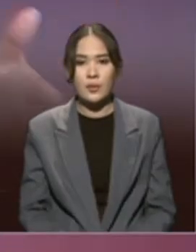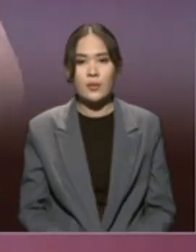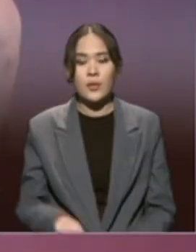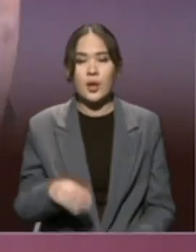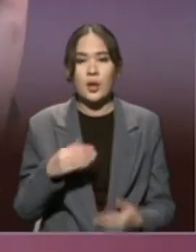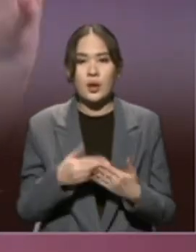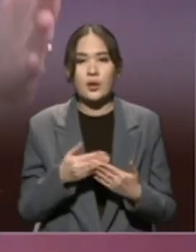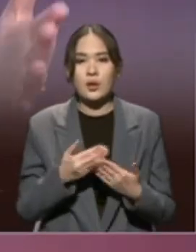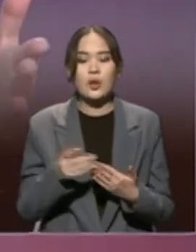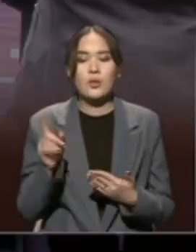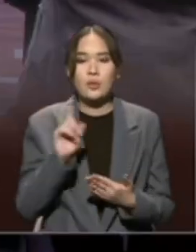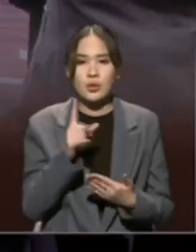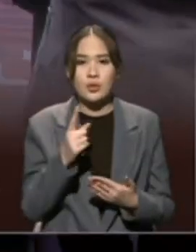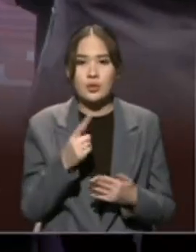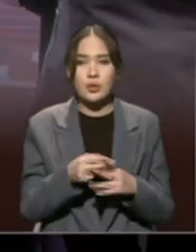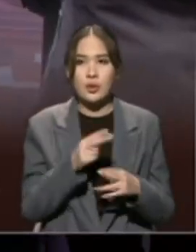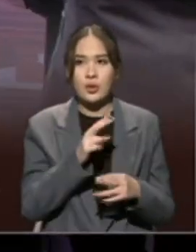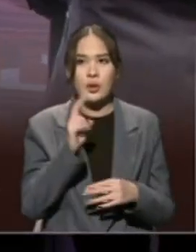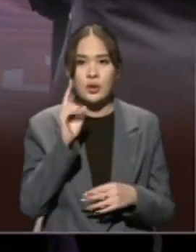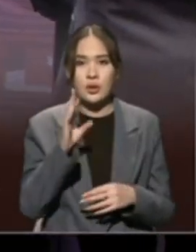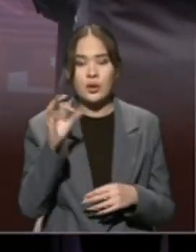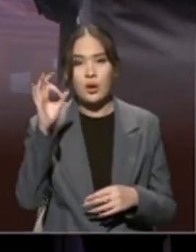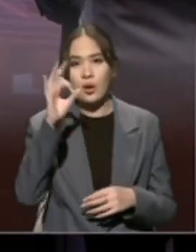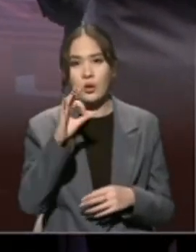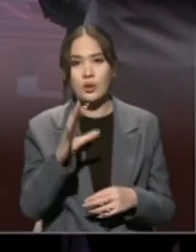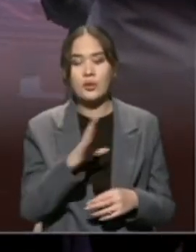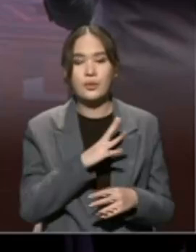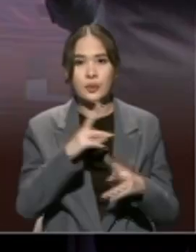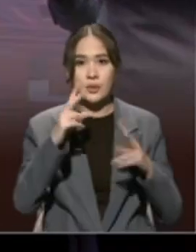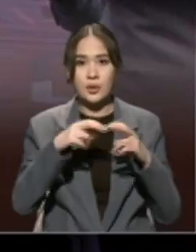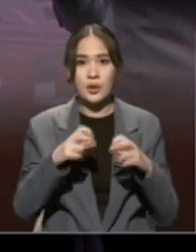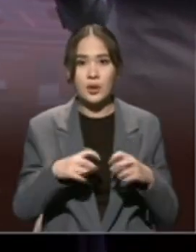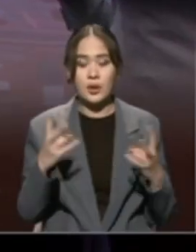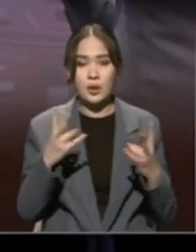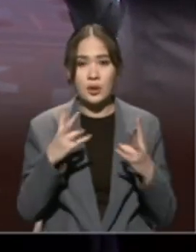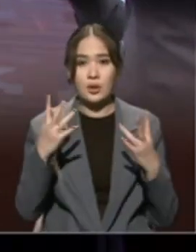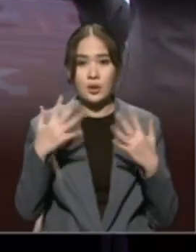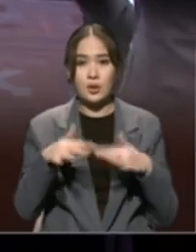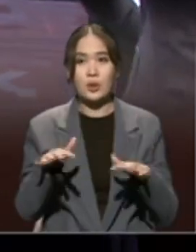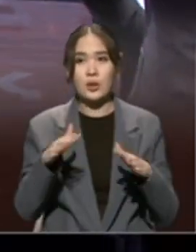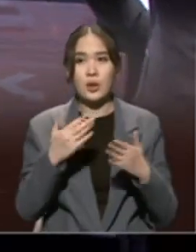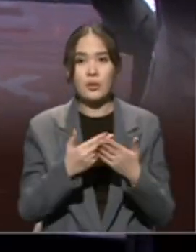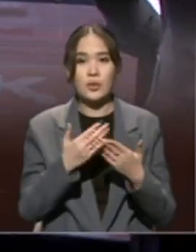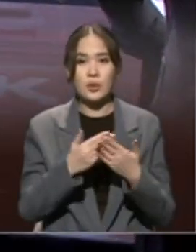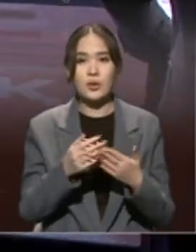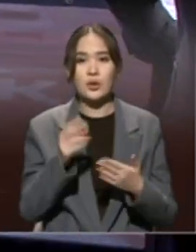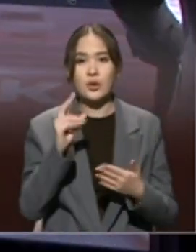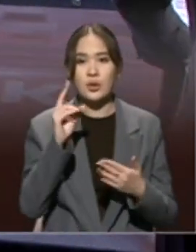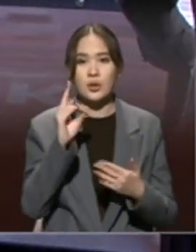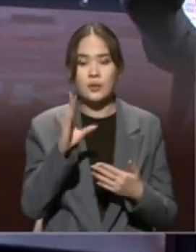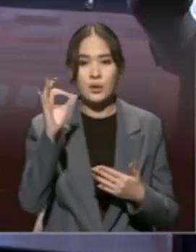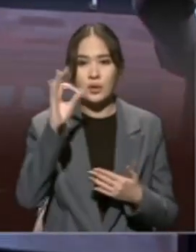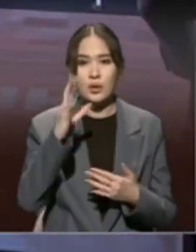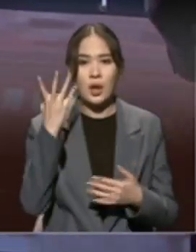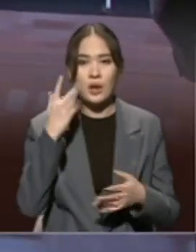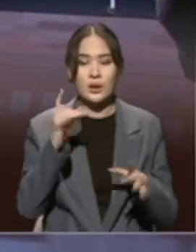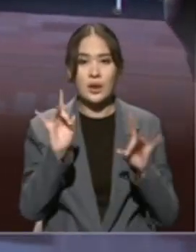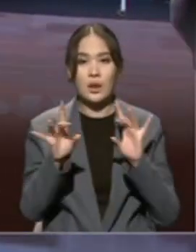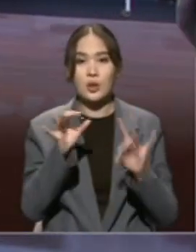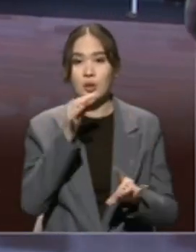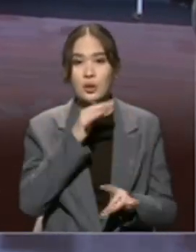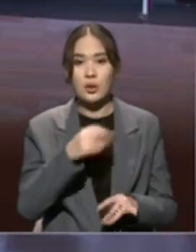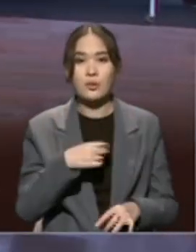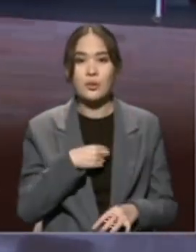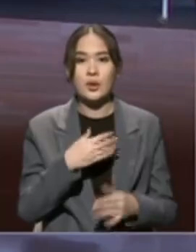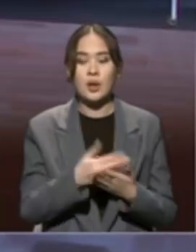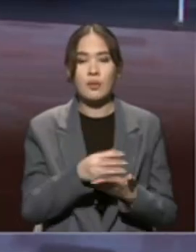болып тұр. Оны өз жерде үйдің егесі мысалға олар тексерісін өткіземіз ғой. Біз үйді мысалға жарнама алдында біз